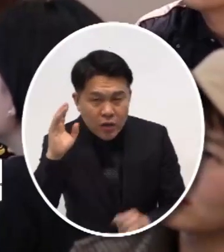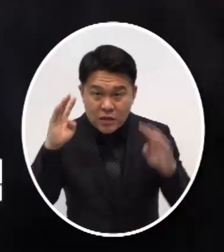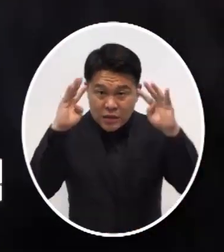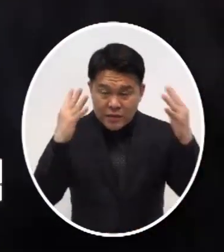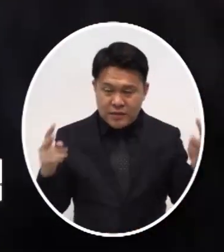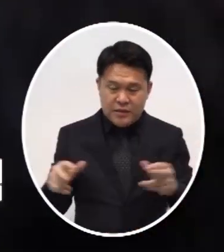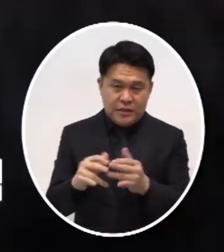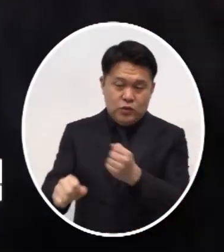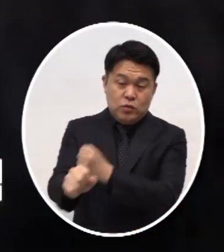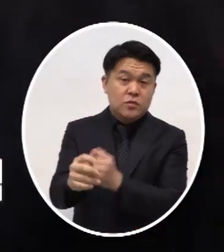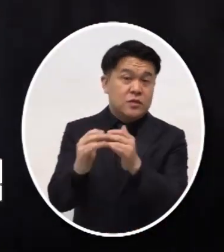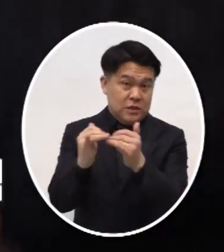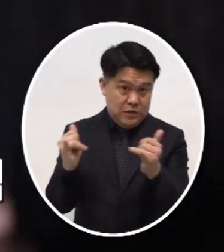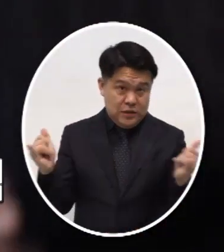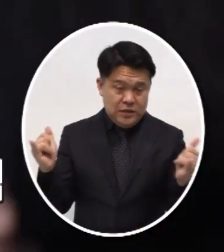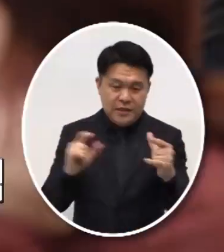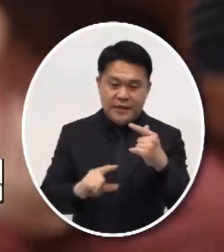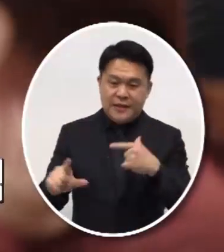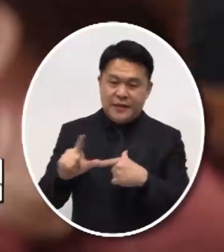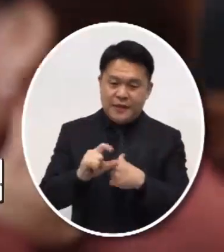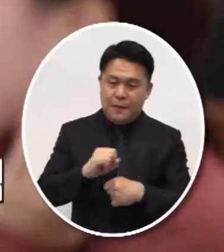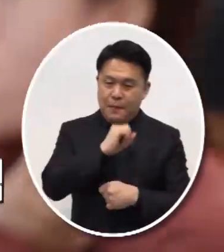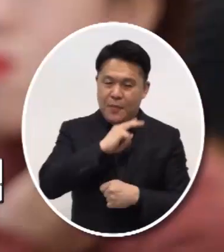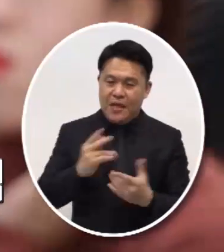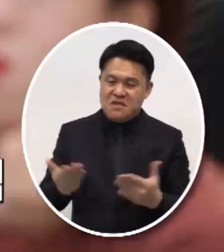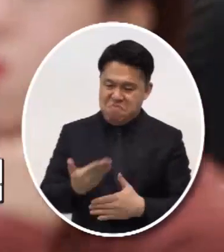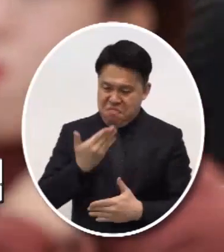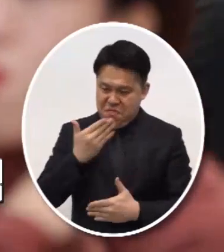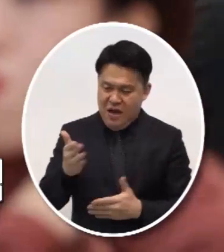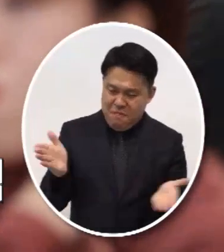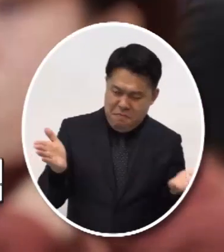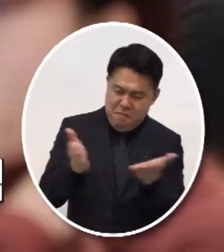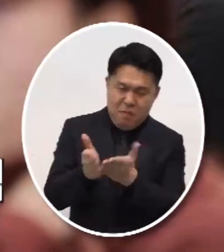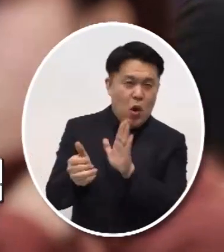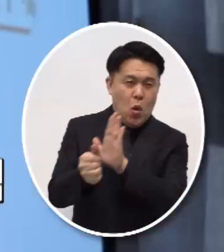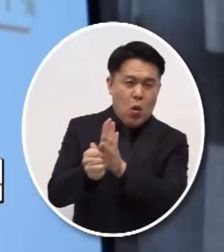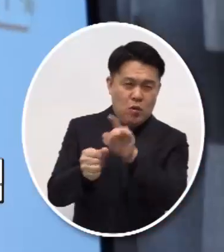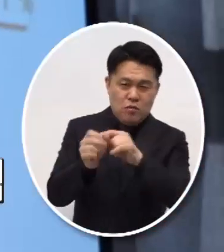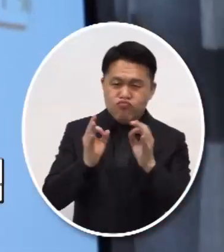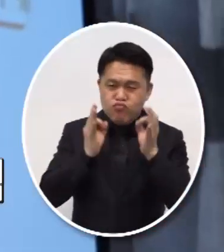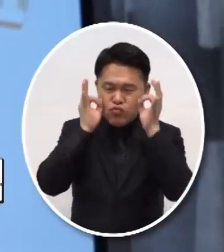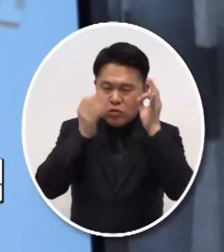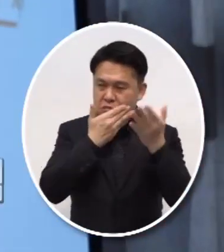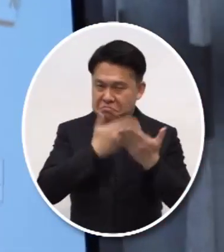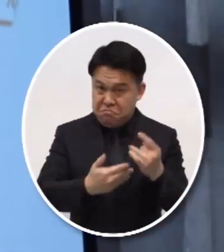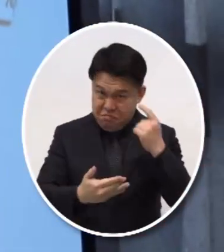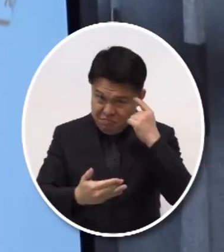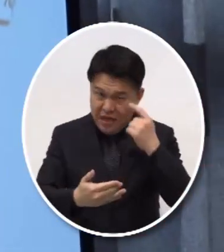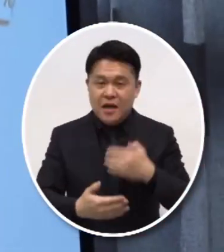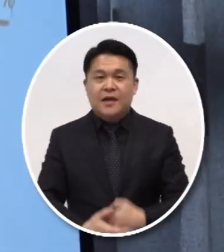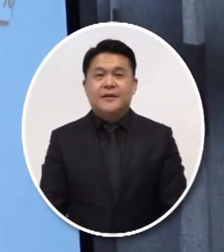스타벅스는 장애인 근로자들이 보다 편하게 일할 수 있도록 맞춰나가는 노력을 중시하고 있습니다.